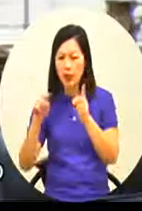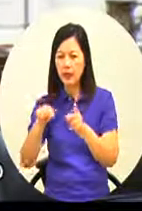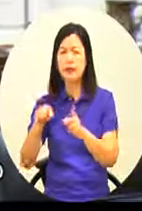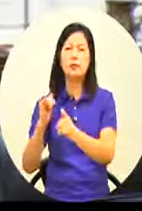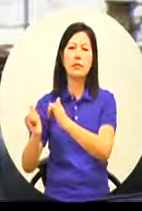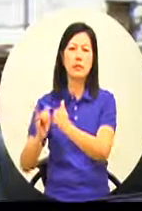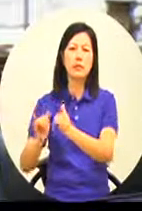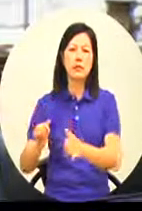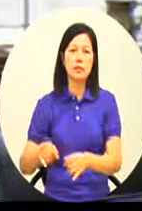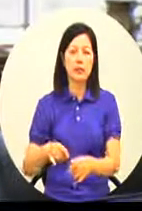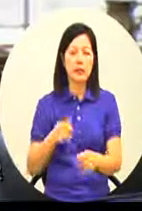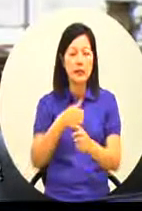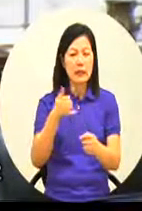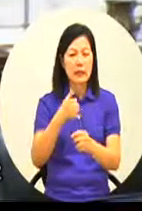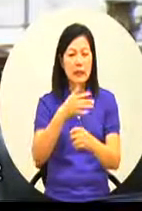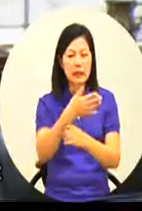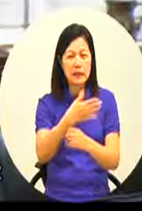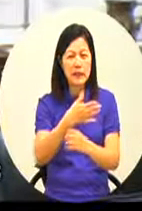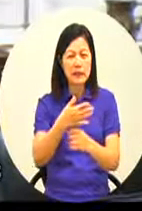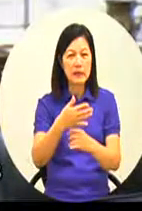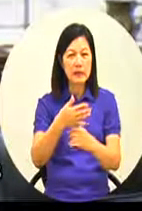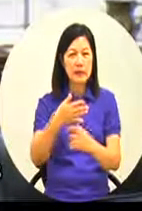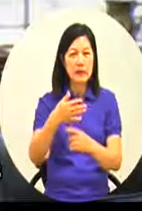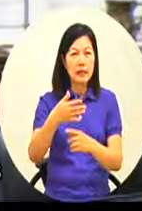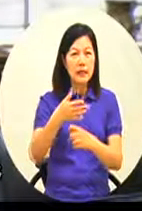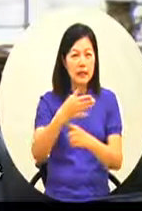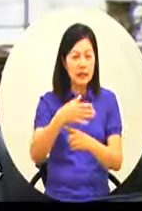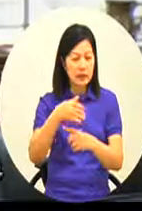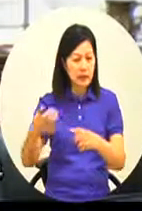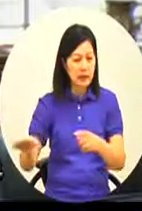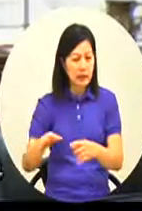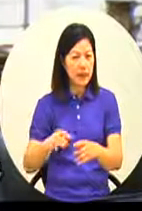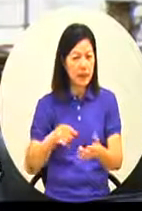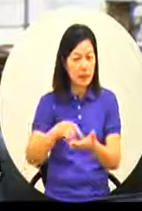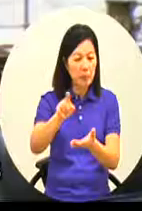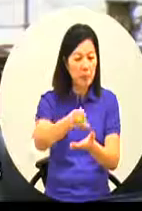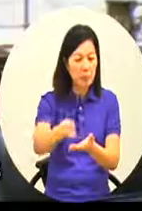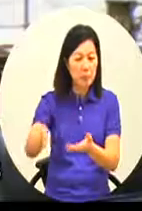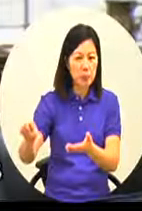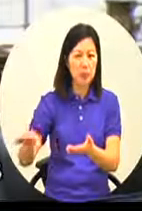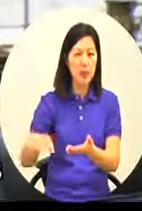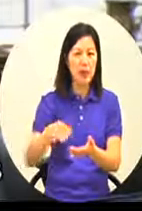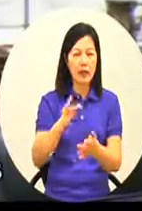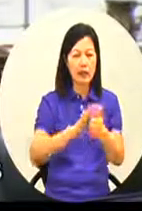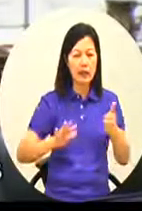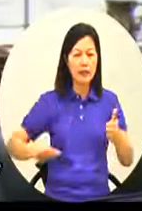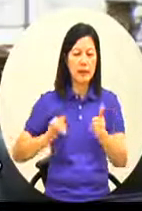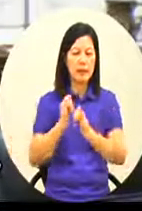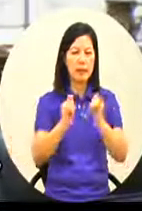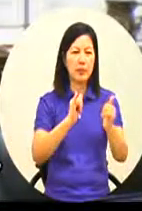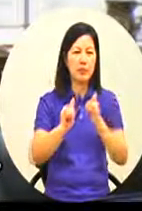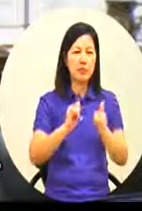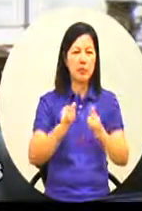的宝可梦的一个乱象，造成当地居民的一个出入的不便，以及当地的公园一个乱象。那我这部